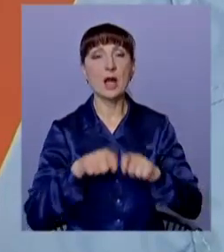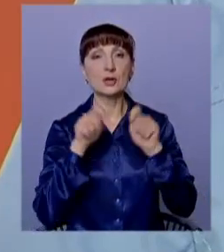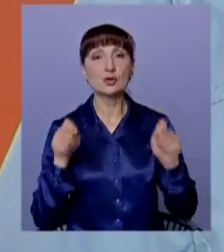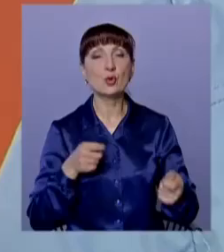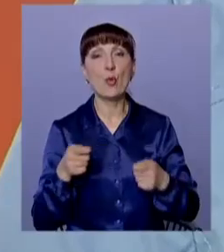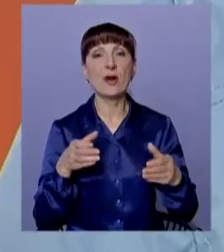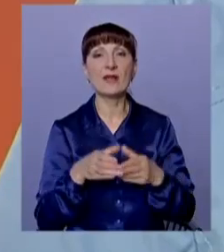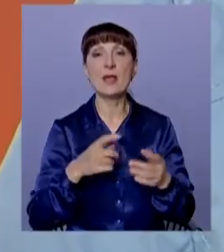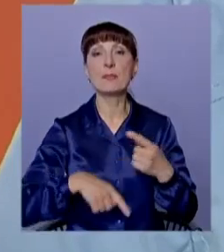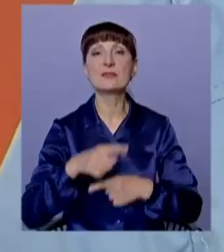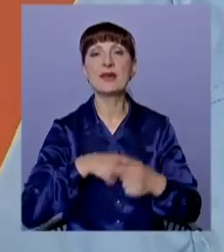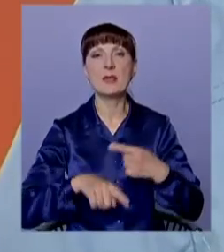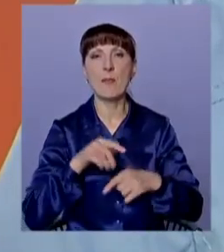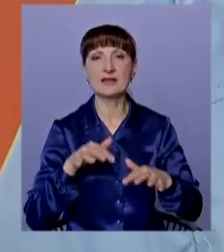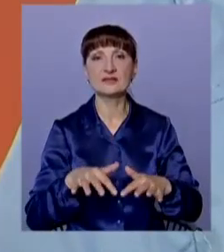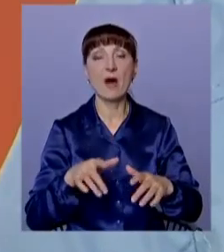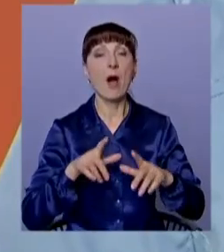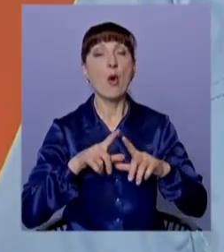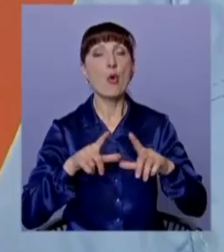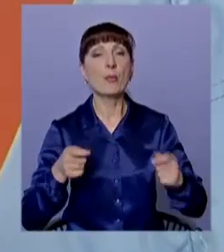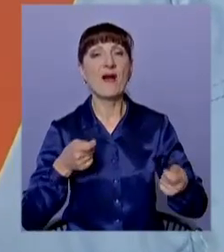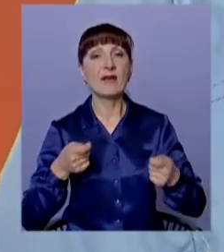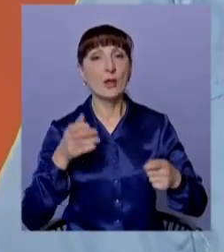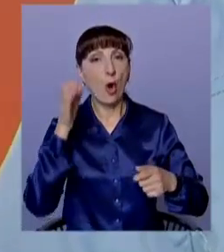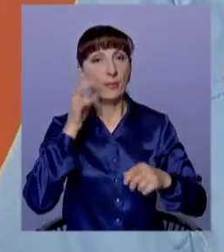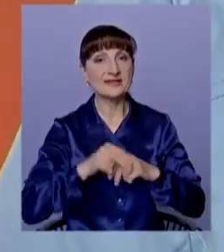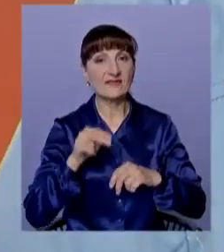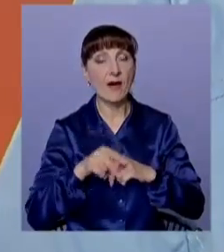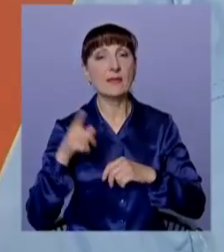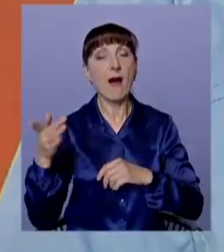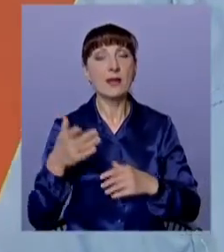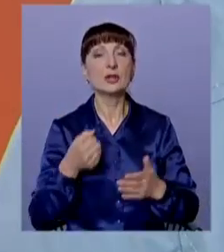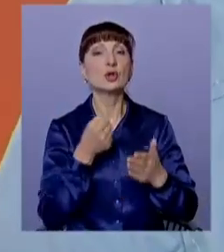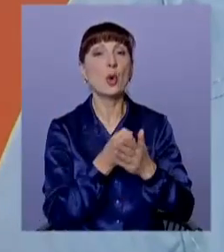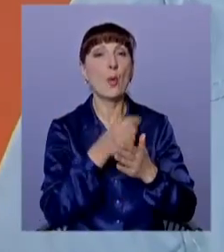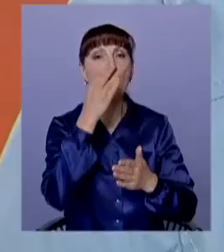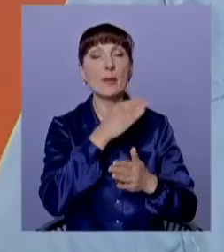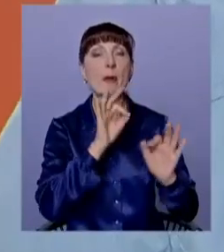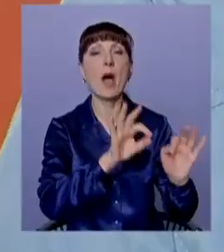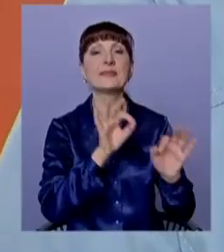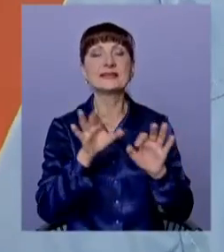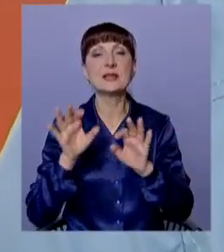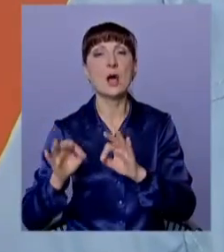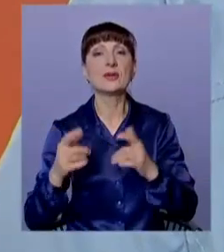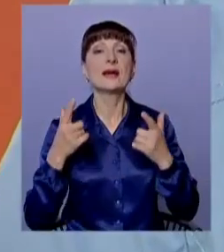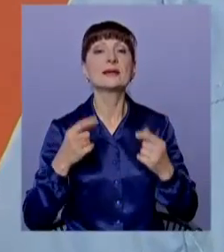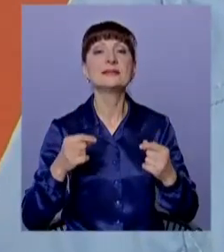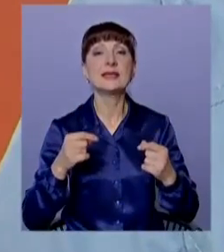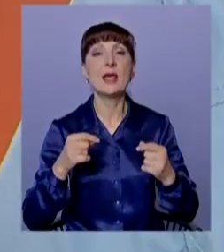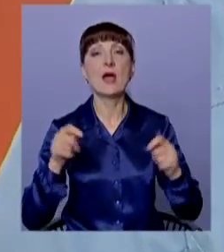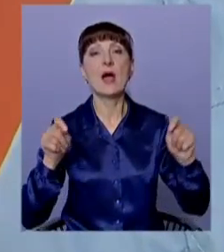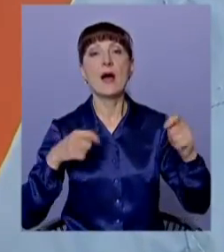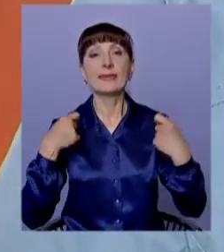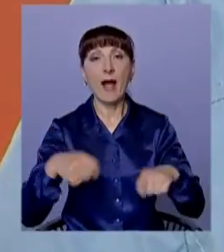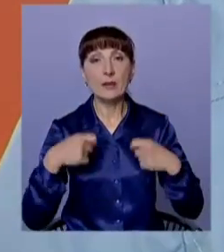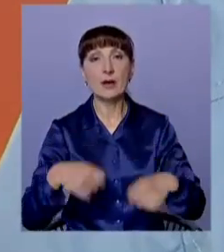управлением предпринимательства, а управление образования, в свою очередь, доводит до сведений родителей, до школ, что проходят такие